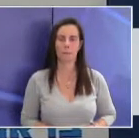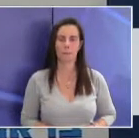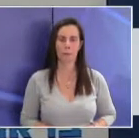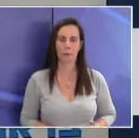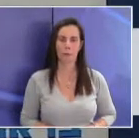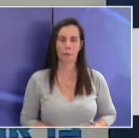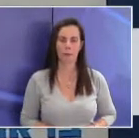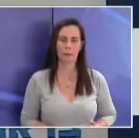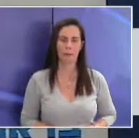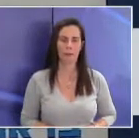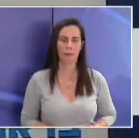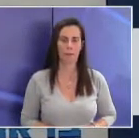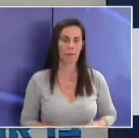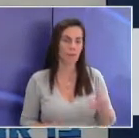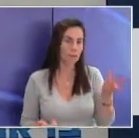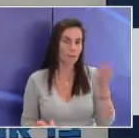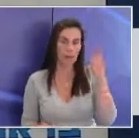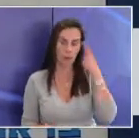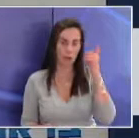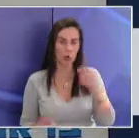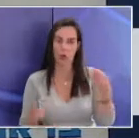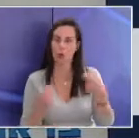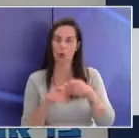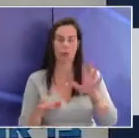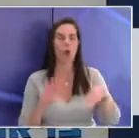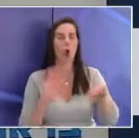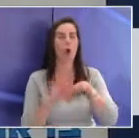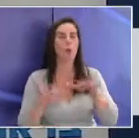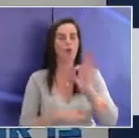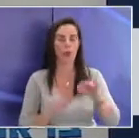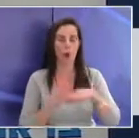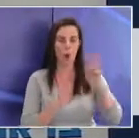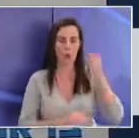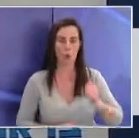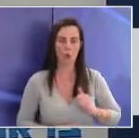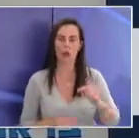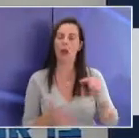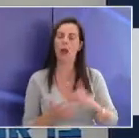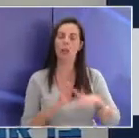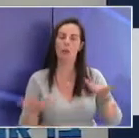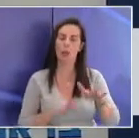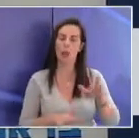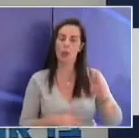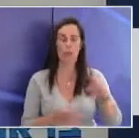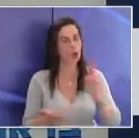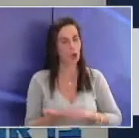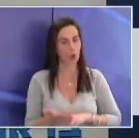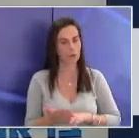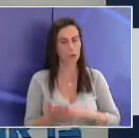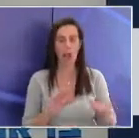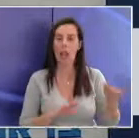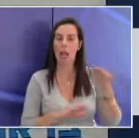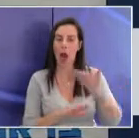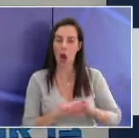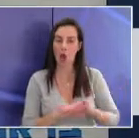החוק עליו עולה? בוודאות אתה יודע שהחוק עולה או שה... אני לא יודע, תלוי בממשלה. זה חוק ממשלתי, ולכן ממשלה רשאית להעלות